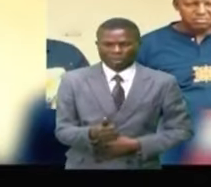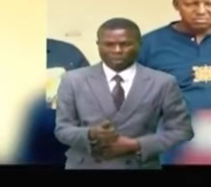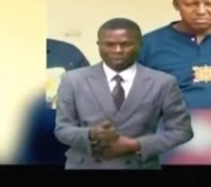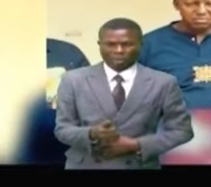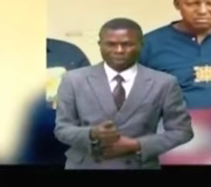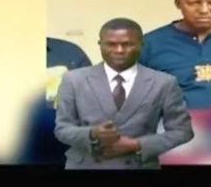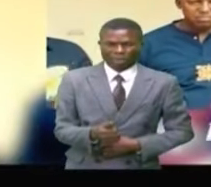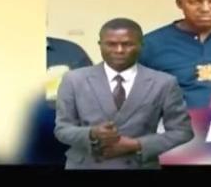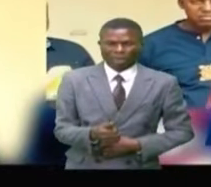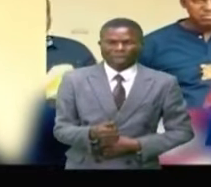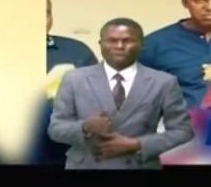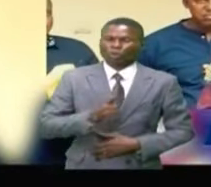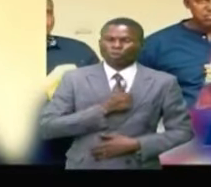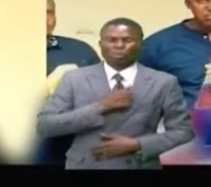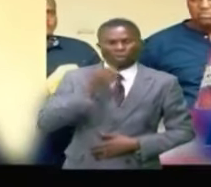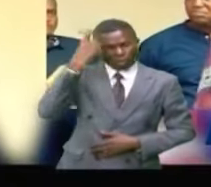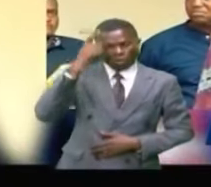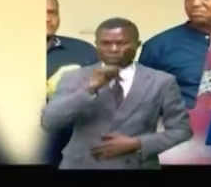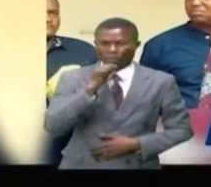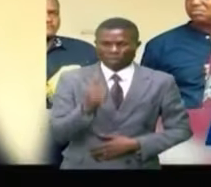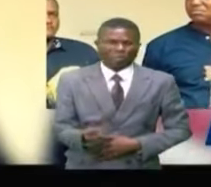sortir dignement